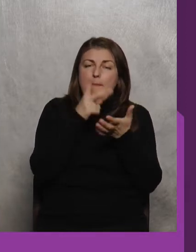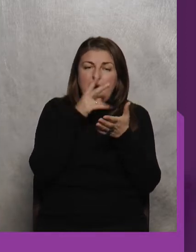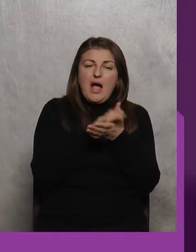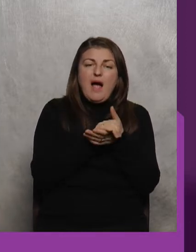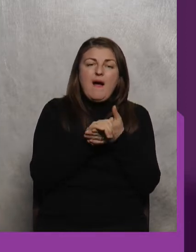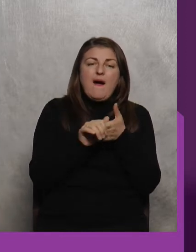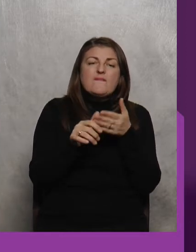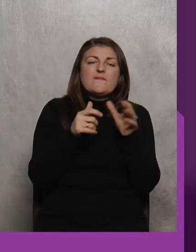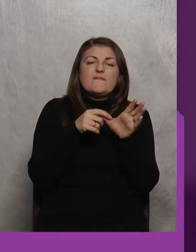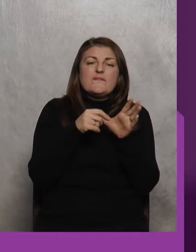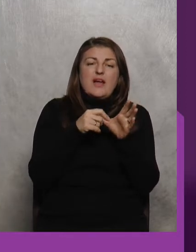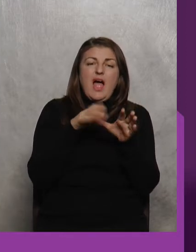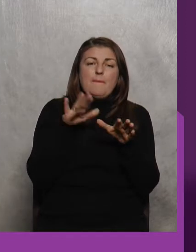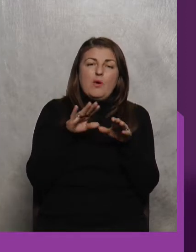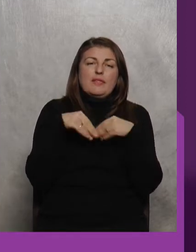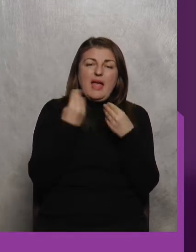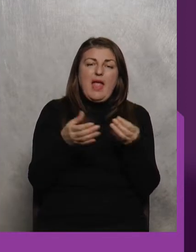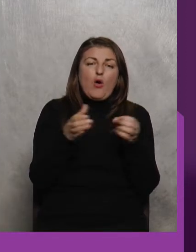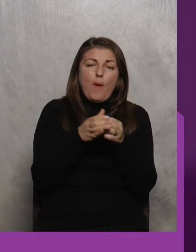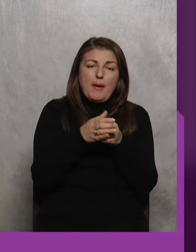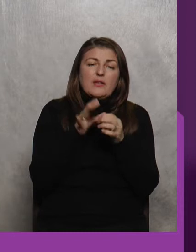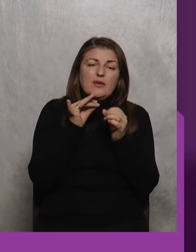фаланги великих пальців, відповідно, потім дає команду,